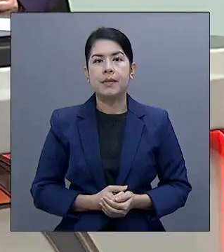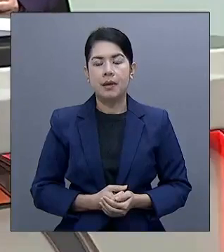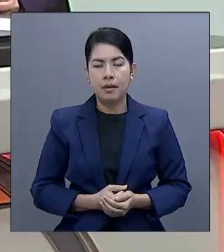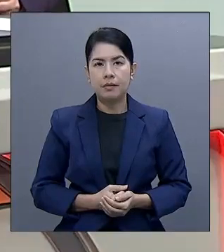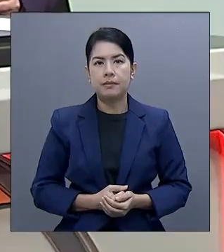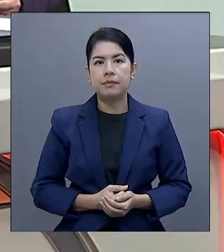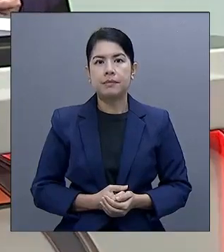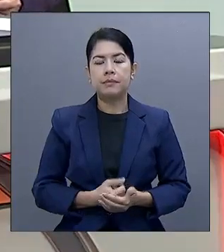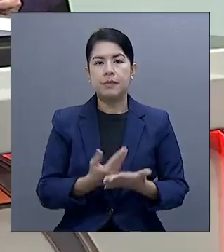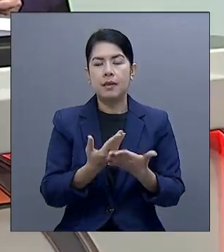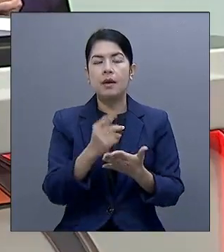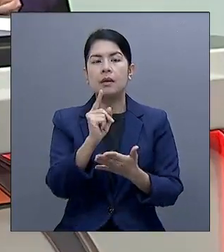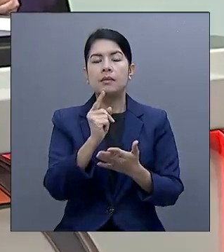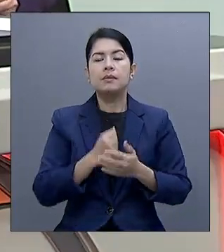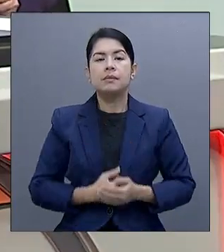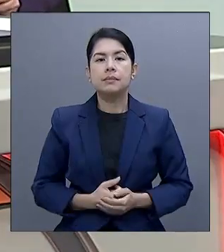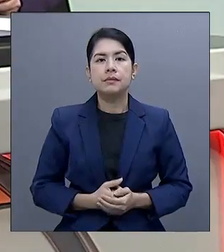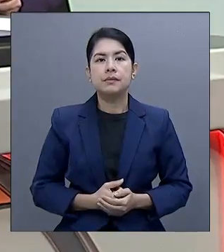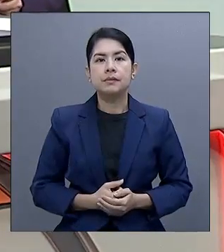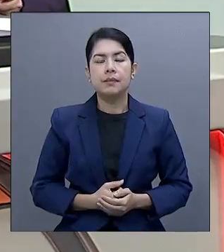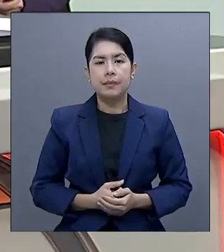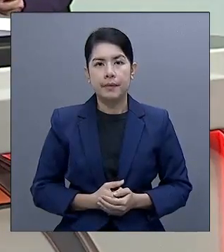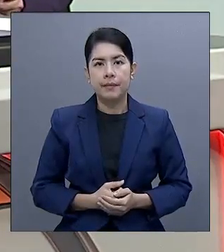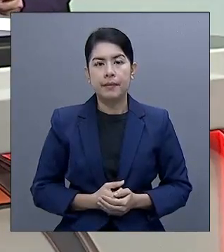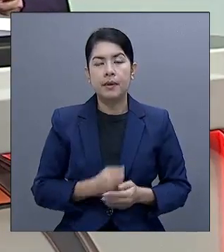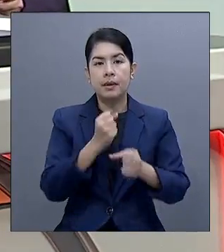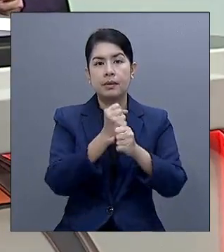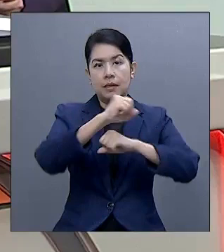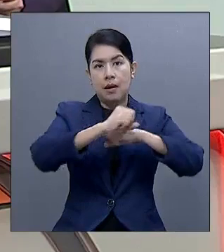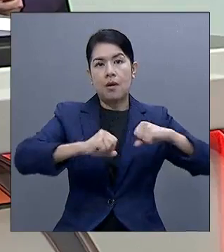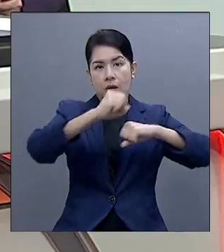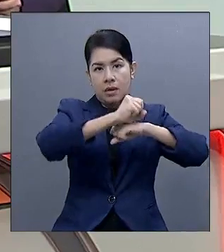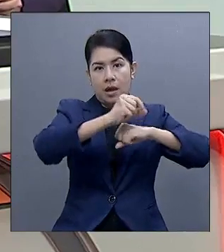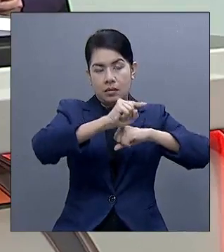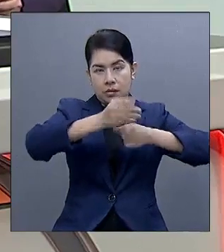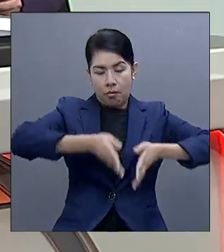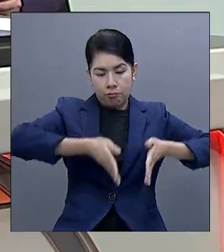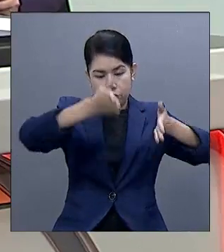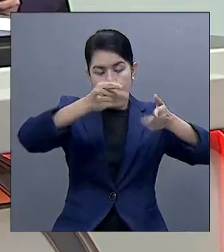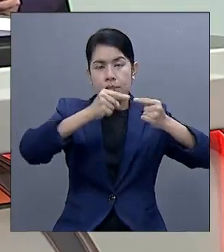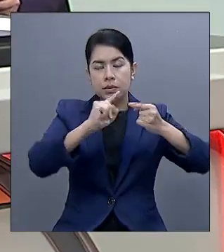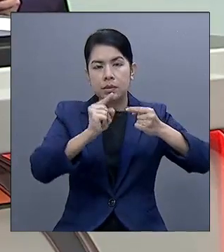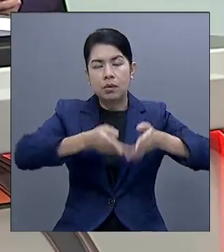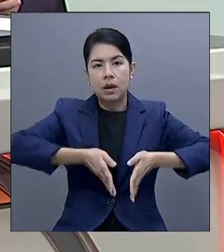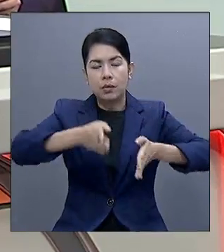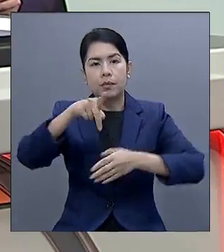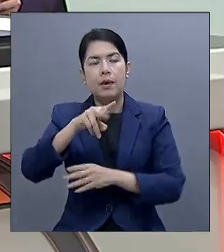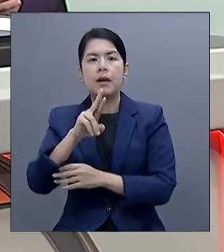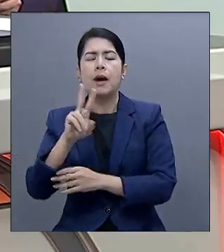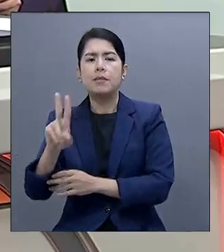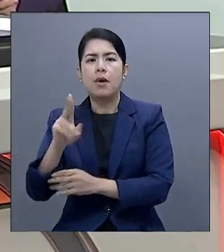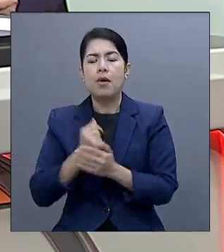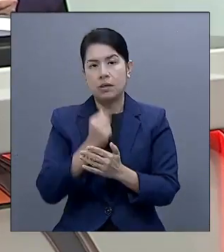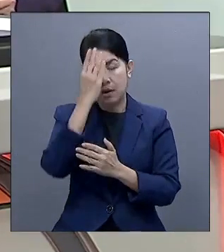ยังคงเกิดอุบัติเหตุบริเวณพื้นที่ก่อสร้างที่ถนนพระราม2นะคะอย่างล่าสุดเป็นเหตุการณ์ที่รถโดยสารประจ